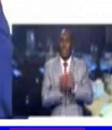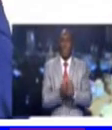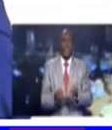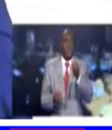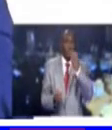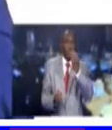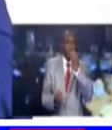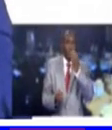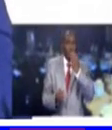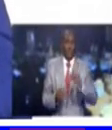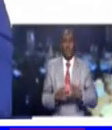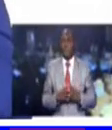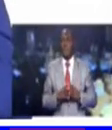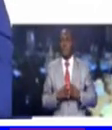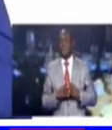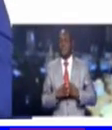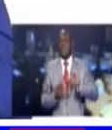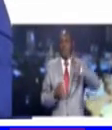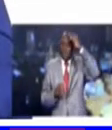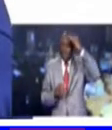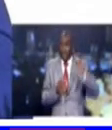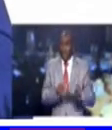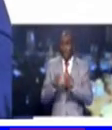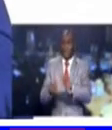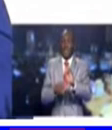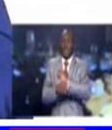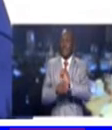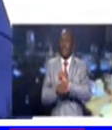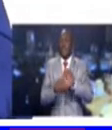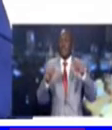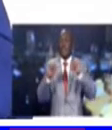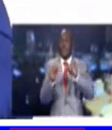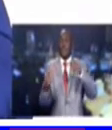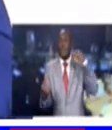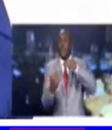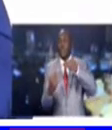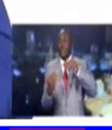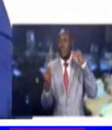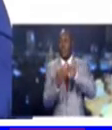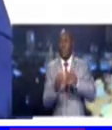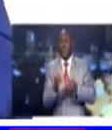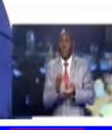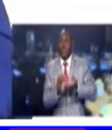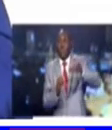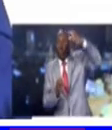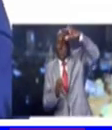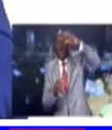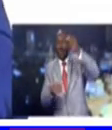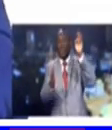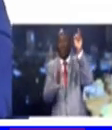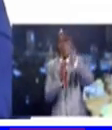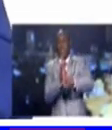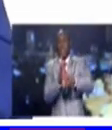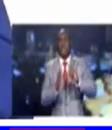première nécessité le gouvernement mettra en oeuvre des mesures de lutte contre toute hausse 1,2 des